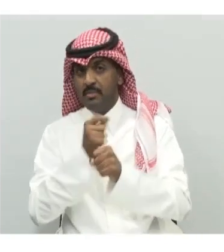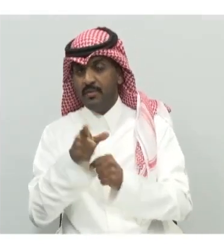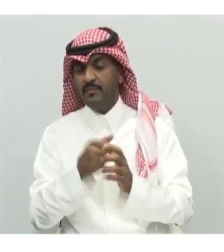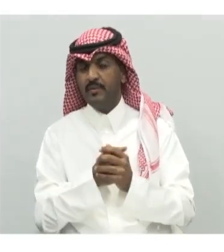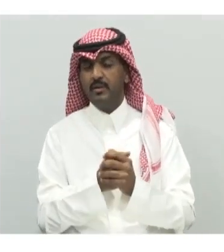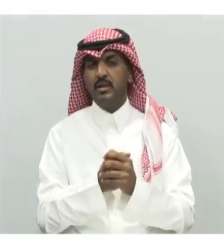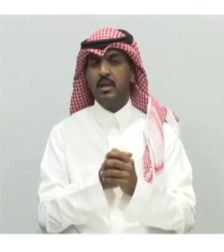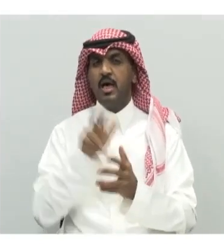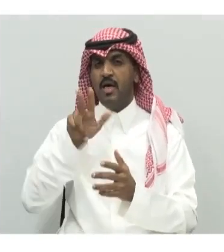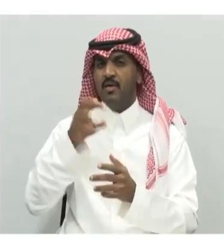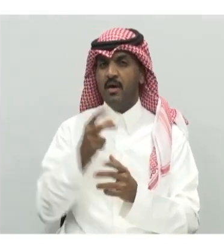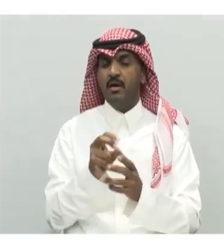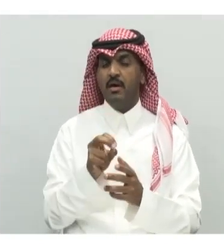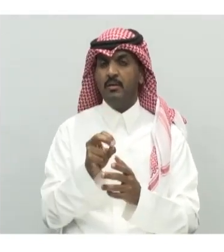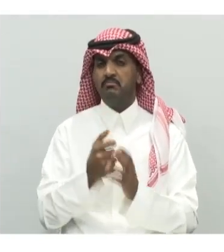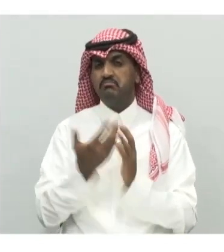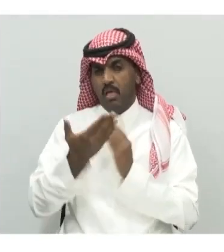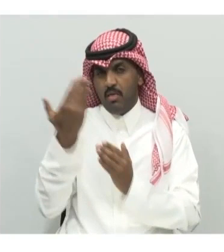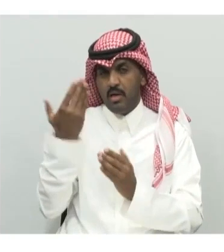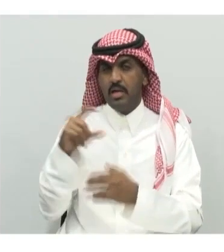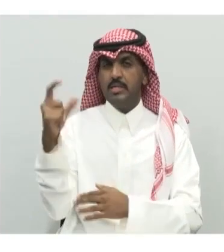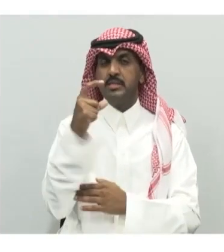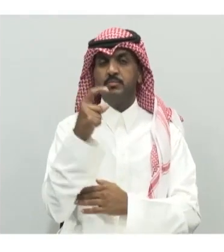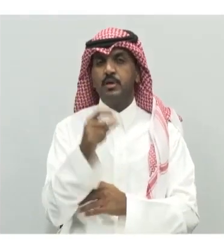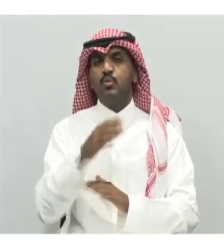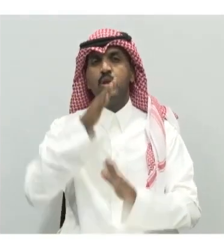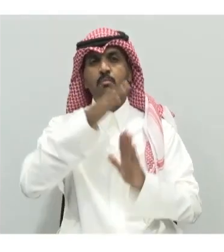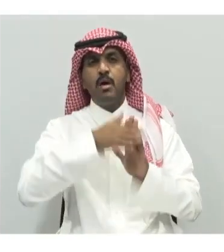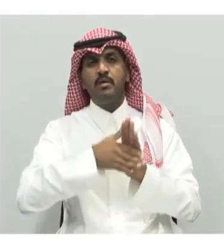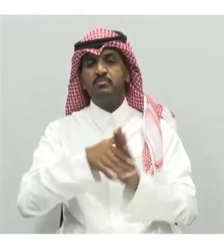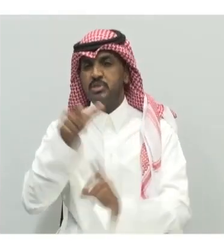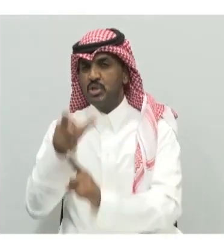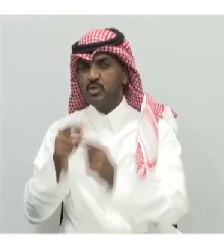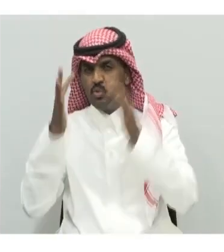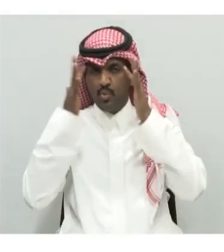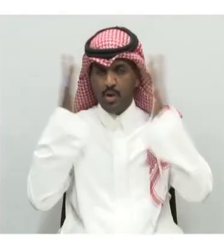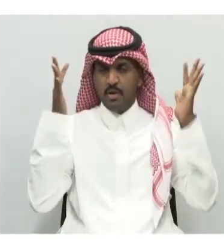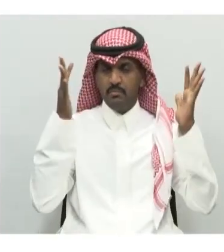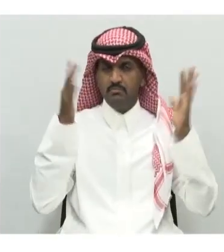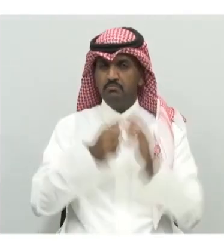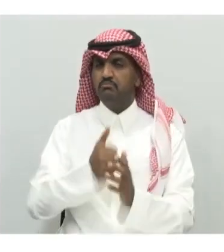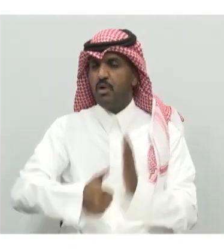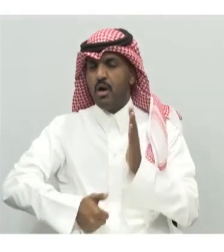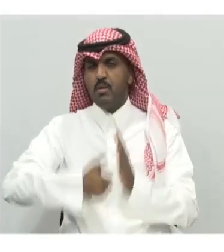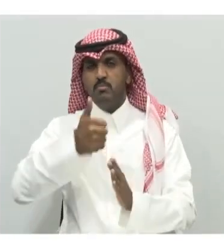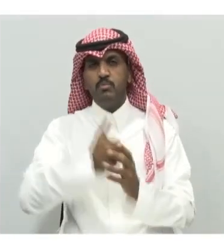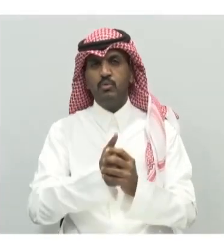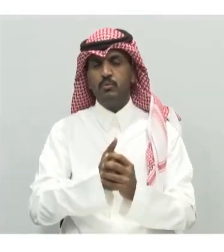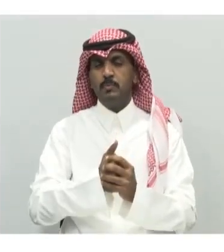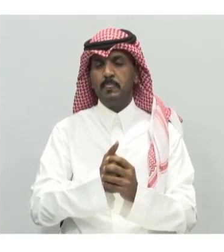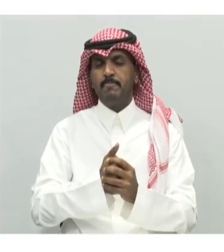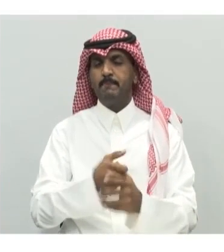الحضاره الاسلاميه ونماذج من العلماء الذين نبغوا وكانوا من ابرز علوم